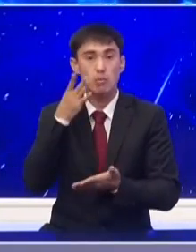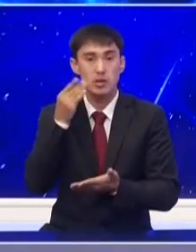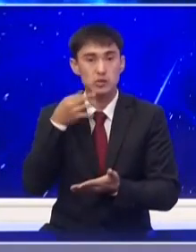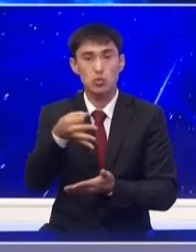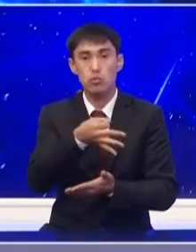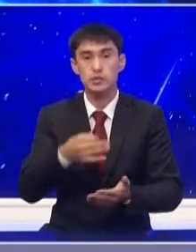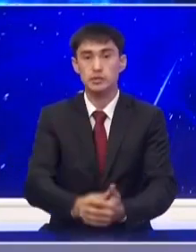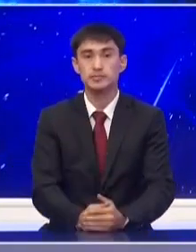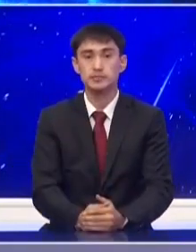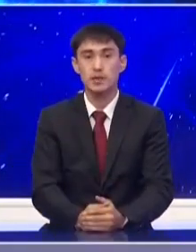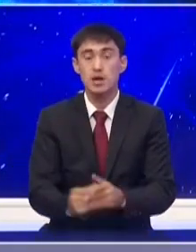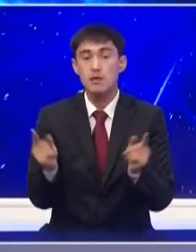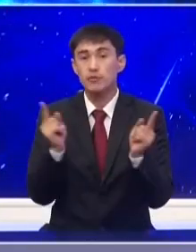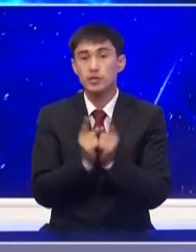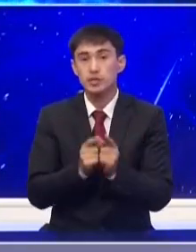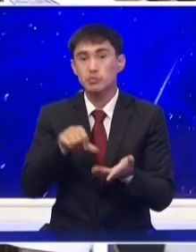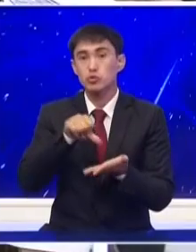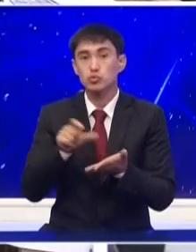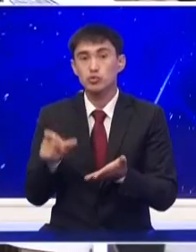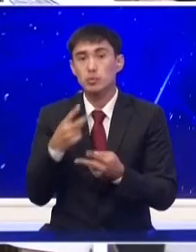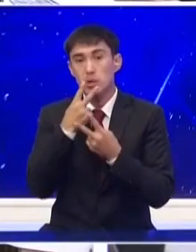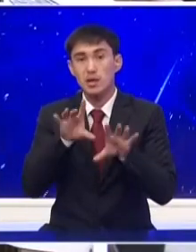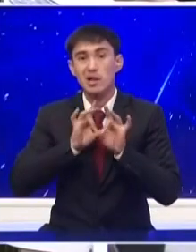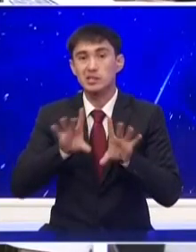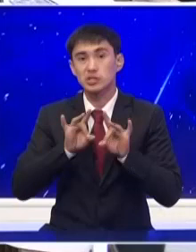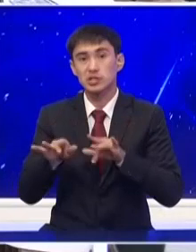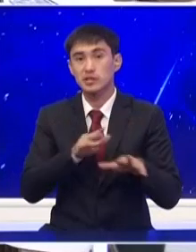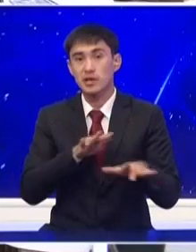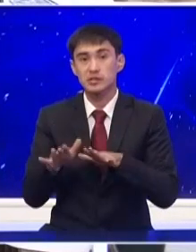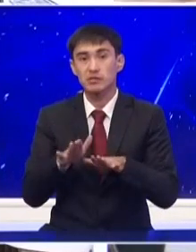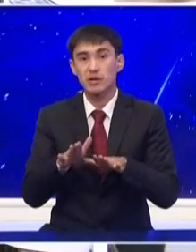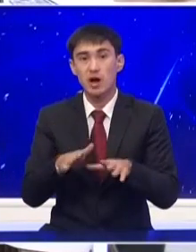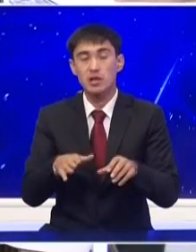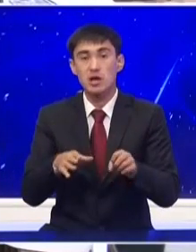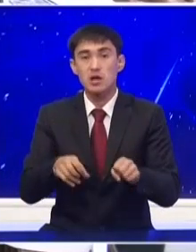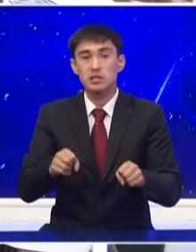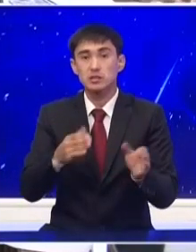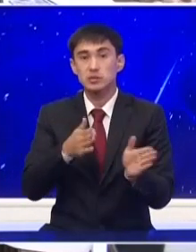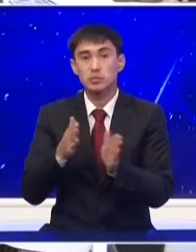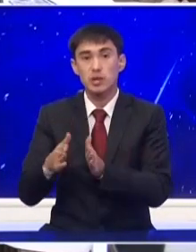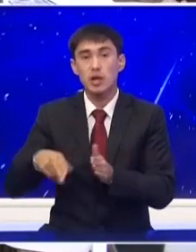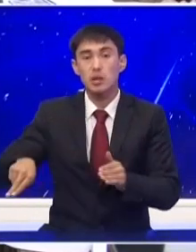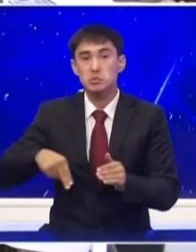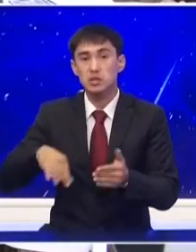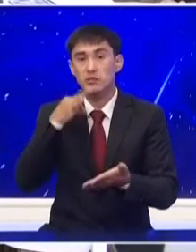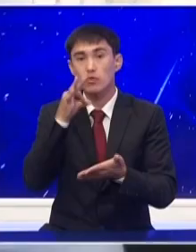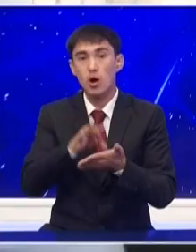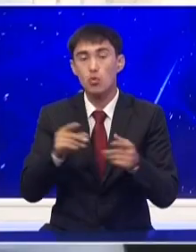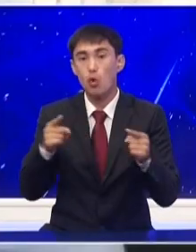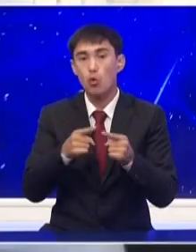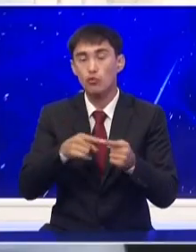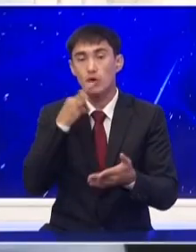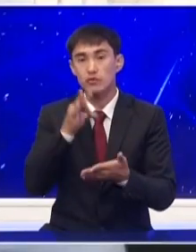Алматинской области. В ходе встречи присутствующим были разъяснены действия, влекущие дисциплинарную, административную